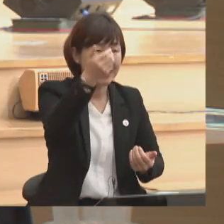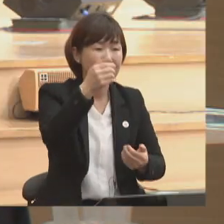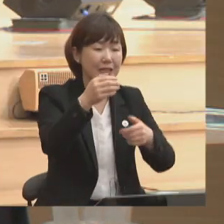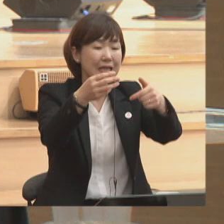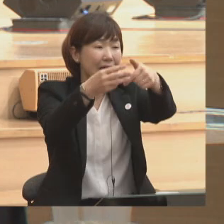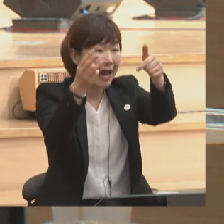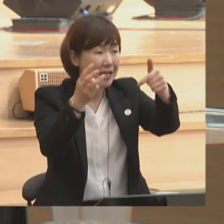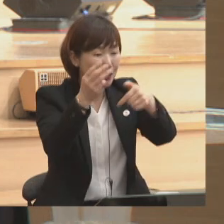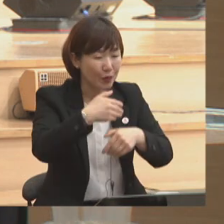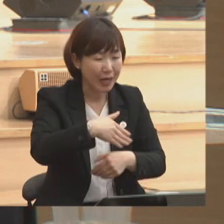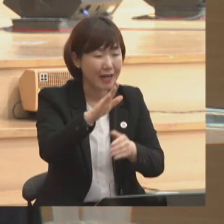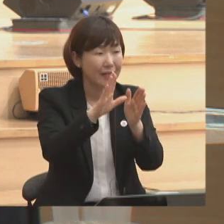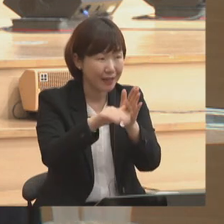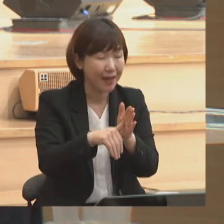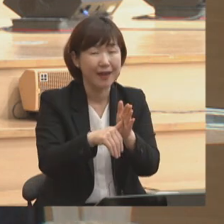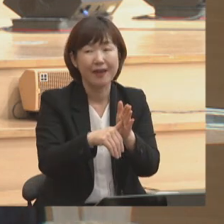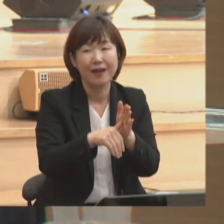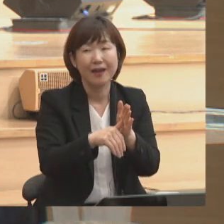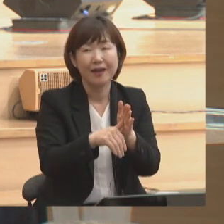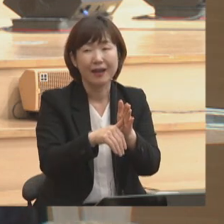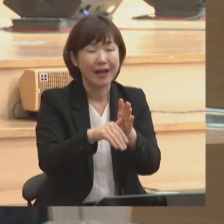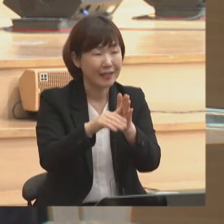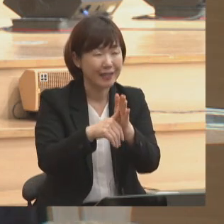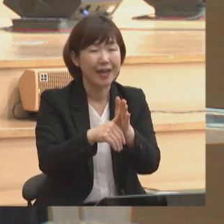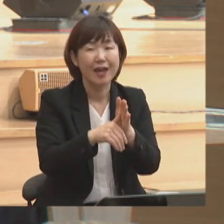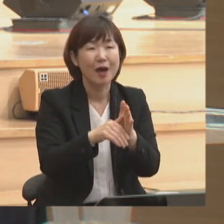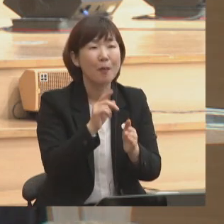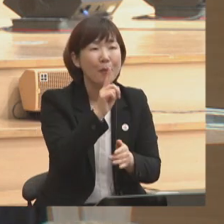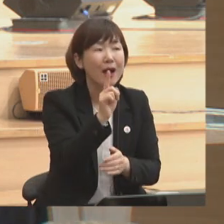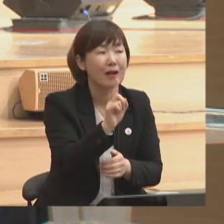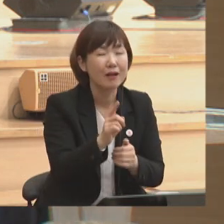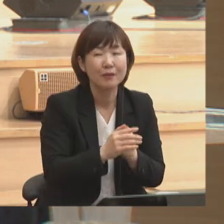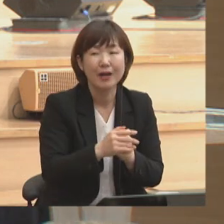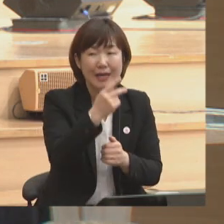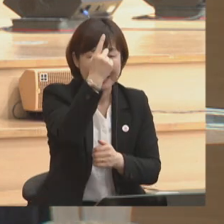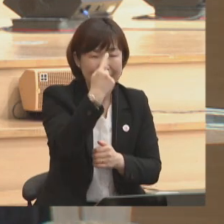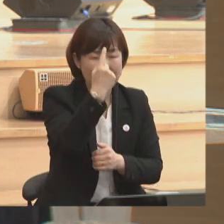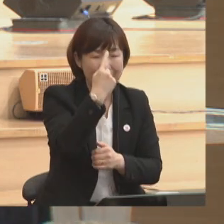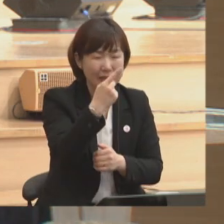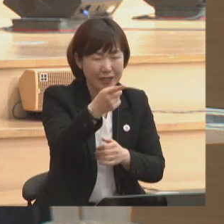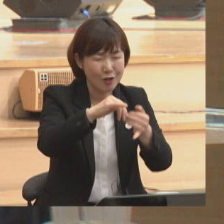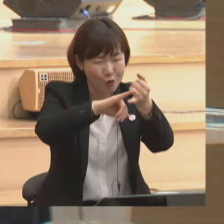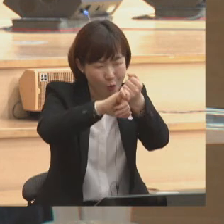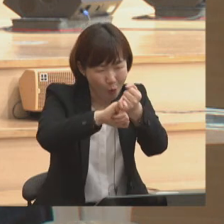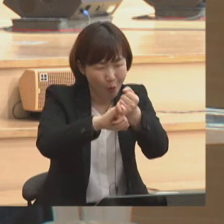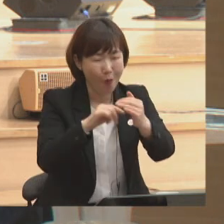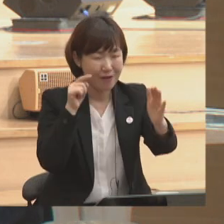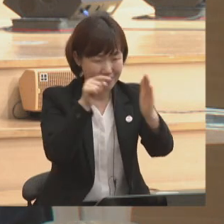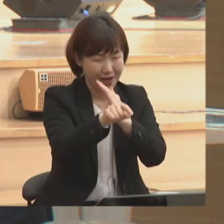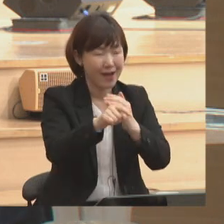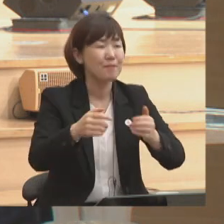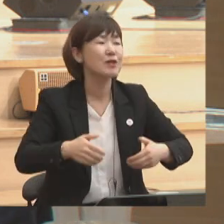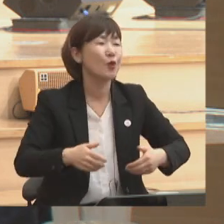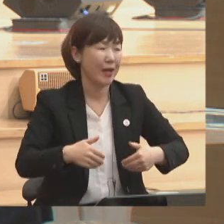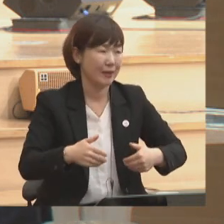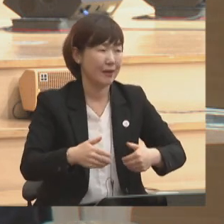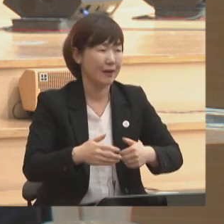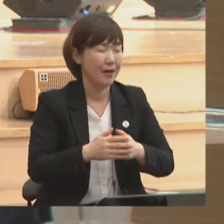다시 한번 보십시다. 같이 사마리아를 시작. 사마리아를 통과해야 하겠는지라. 의지가